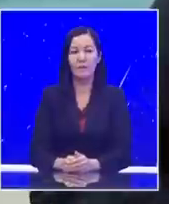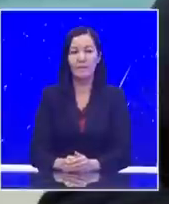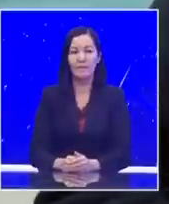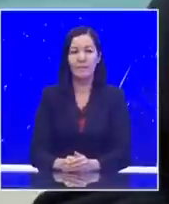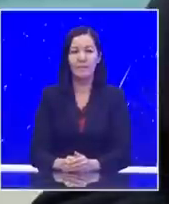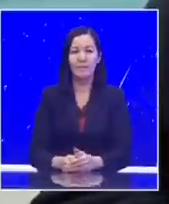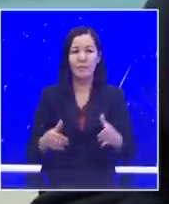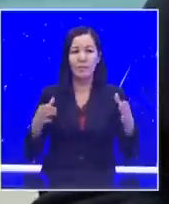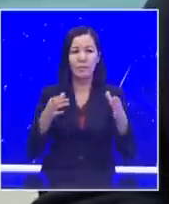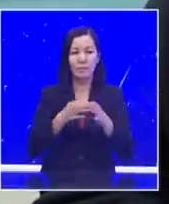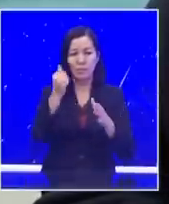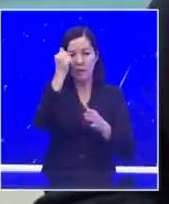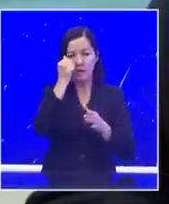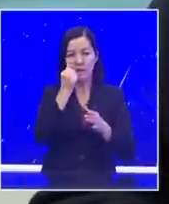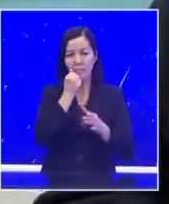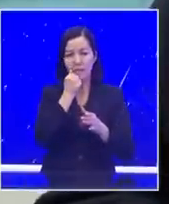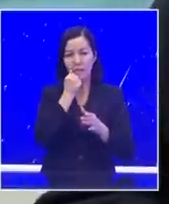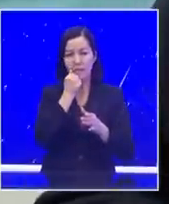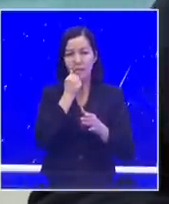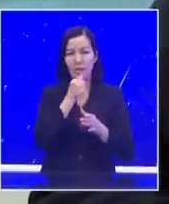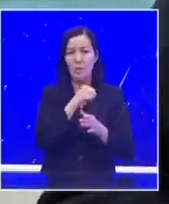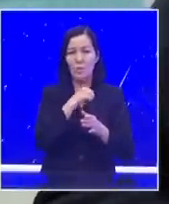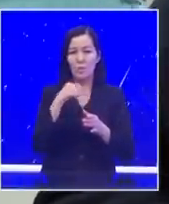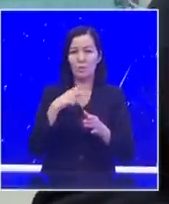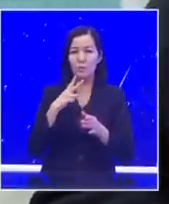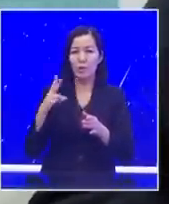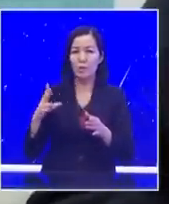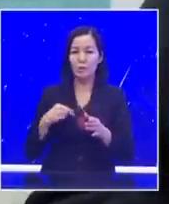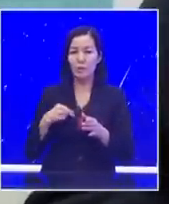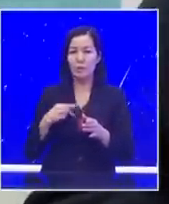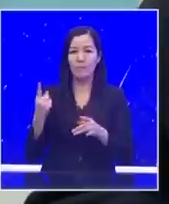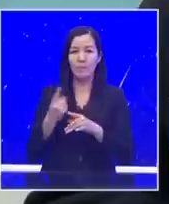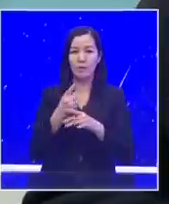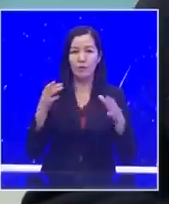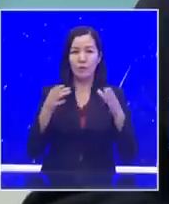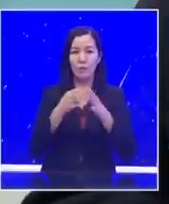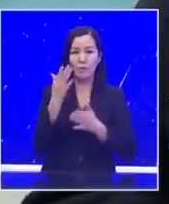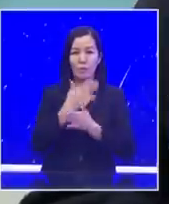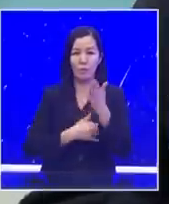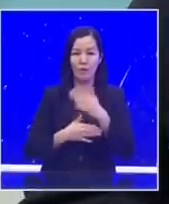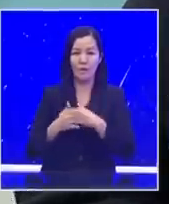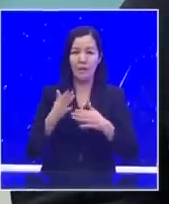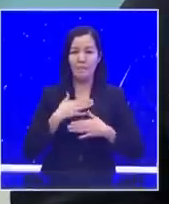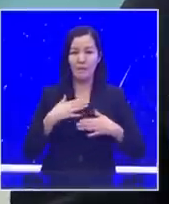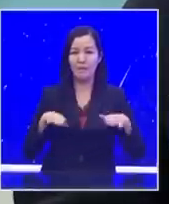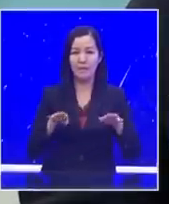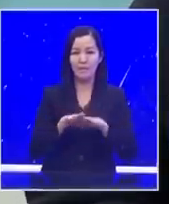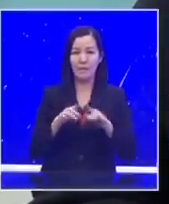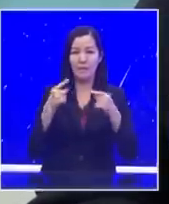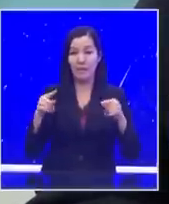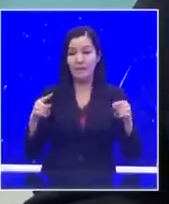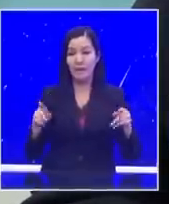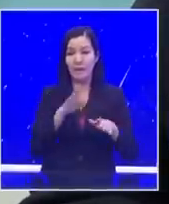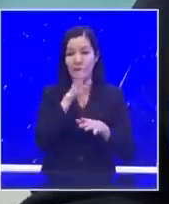Осы ұжымға рахмет айтқымыз келіп отыр. Өткен өзімде қызым Қапезов Айгерім бірінші топ мүгедек. Мен сияқты басқа